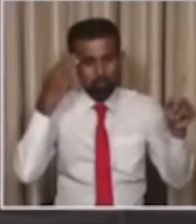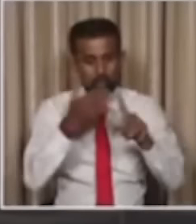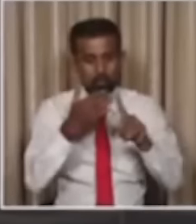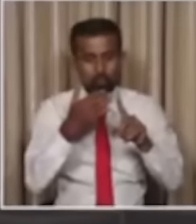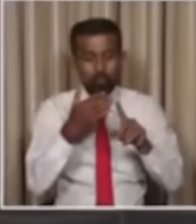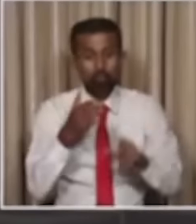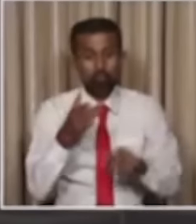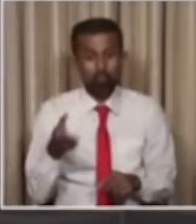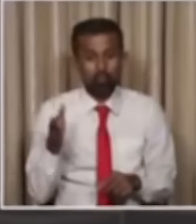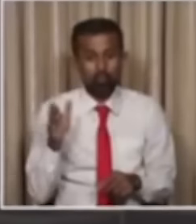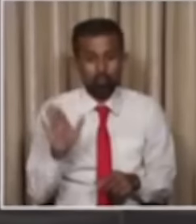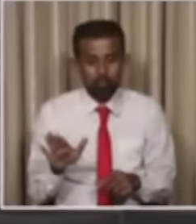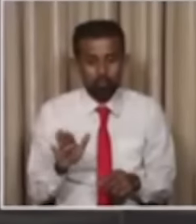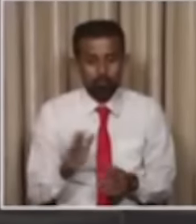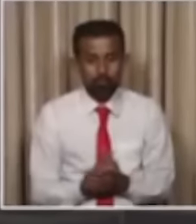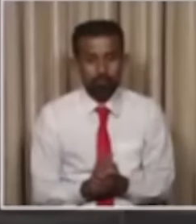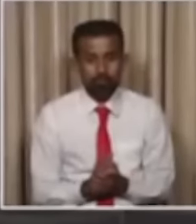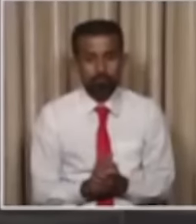ඔවුන්ගේ